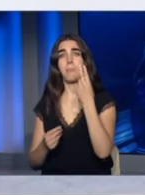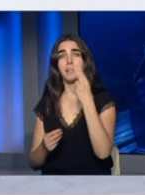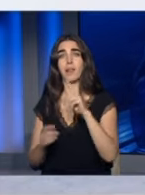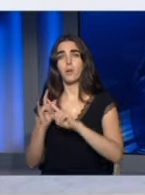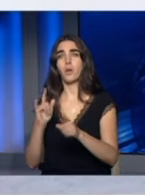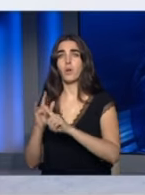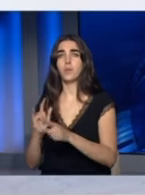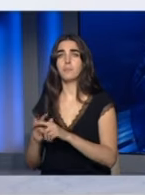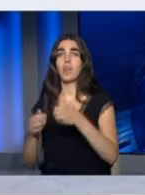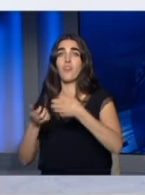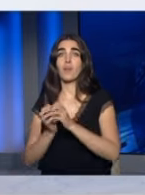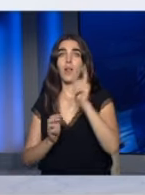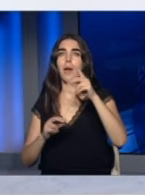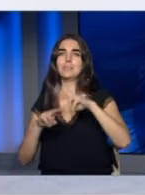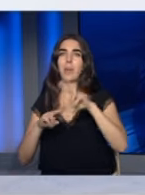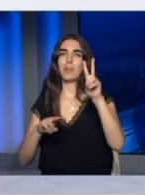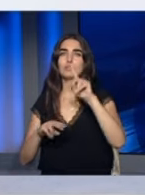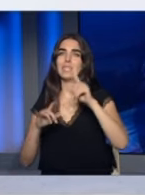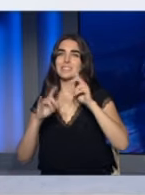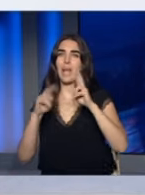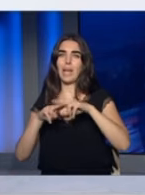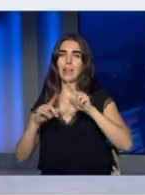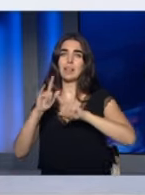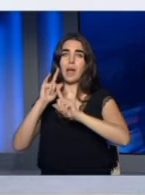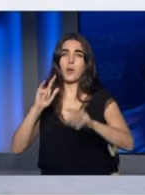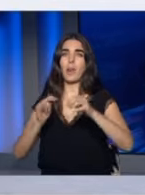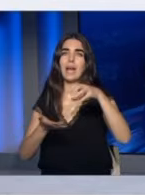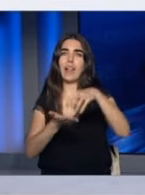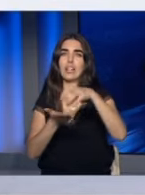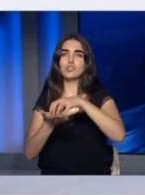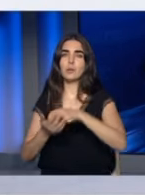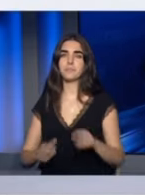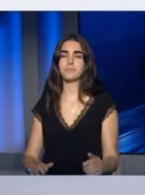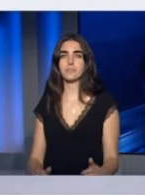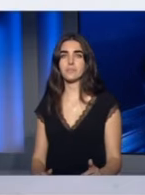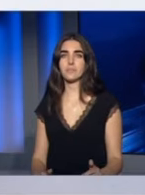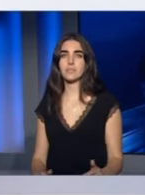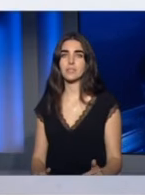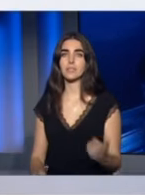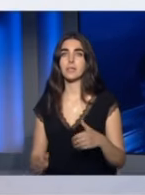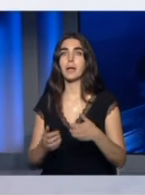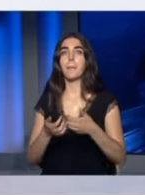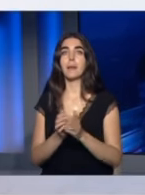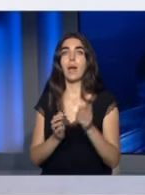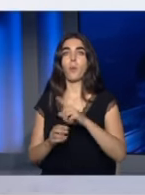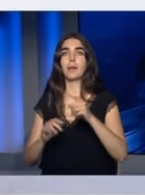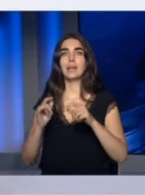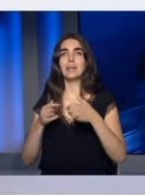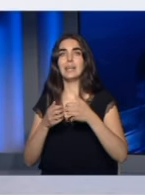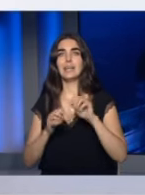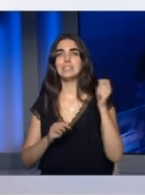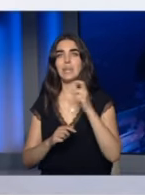فرقه الجولان 210 في ثكنه نفح بعشرات الصواريخ الكاتيوشا المقاومه الاسلاميه كانت قد نفذت